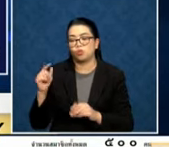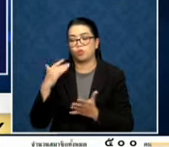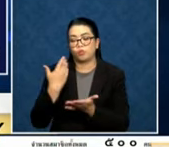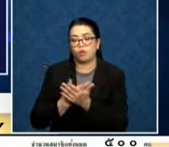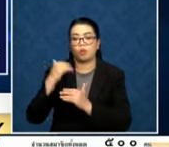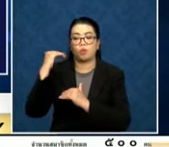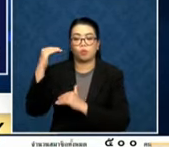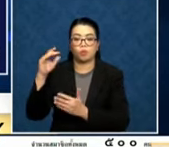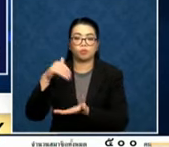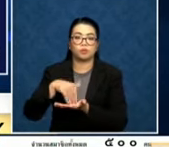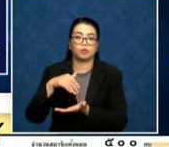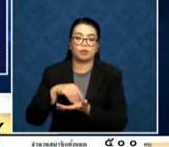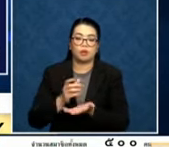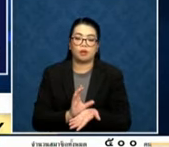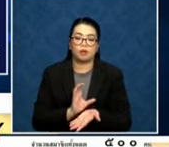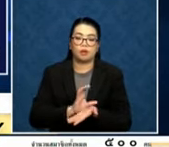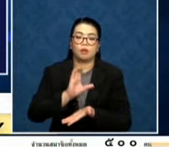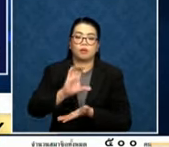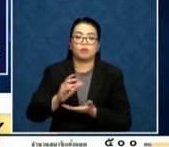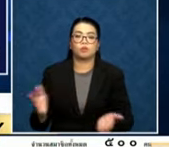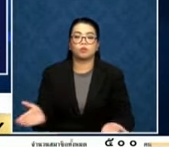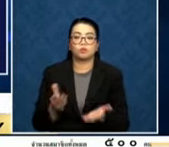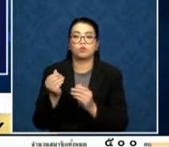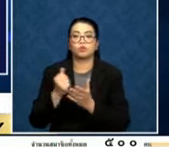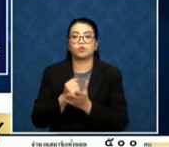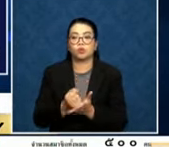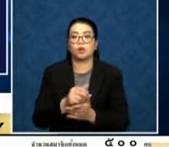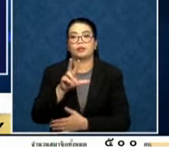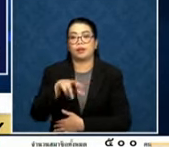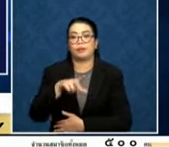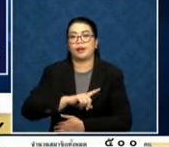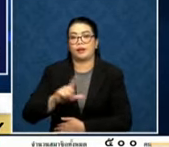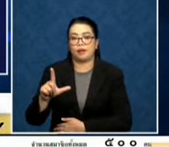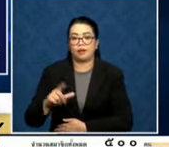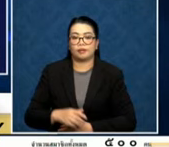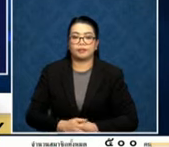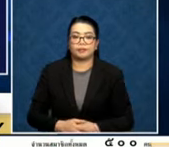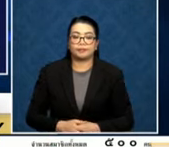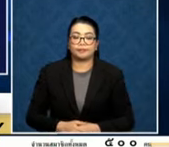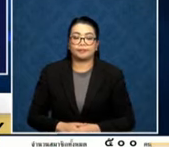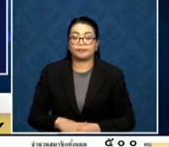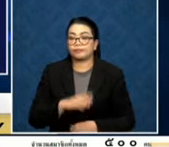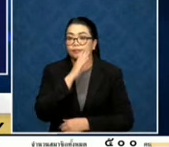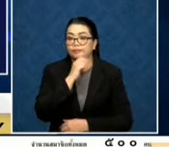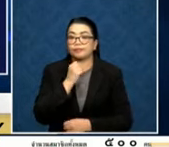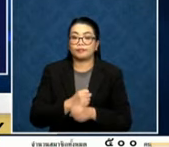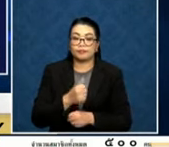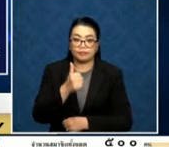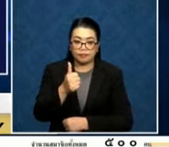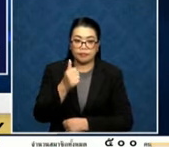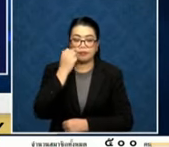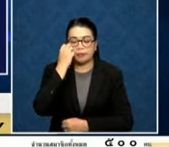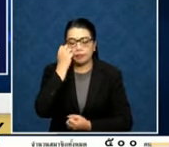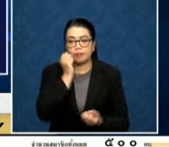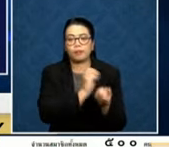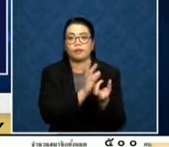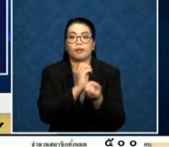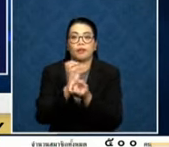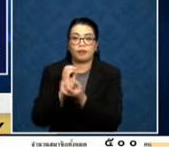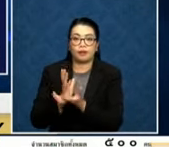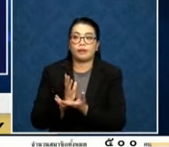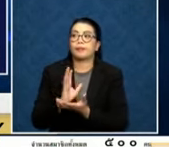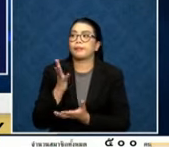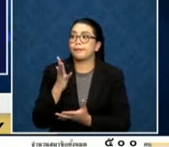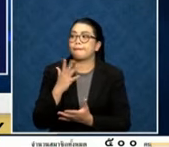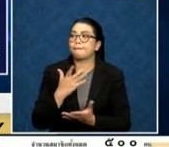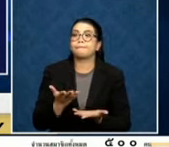งบประมาณจากส่วนกลางมาอุดหนุนเพิ่มเติมอีก 3,000ล้านซึ่งแน่นอนครับว่าถ้าเราทำได้ตามนี้ครับผลกระทบในเชิงบวกจะเกิด